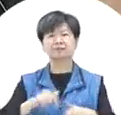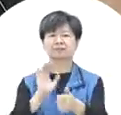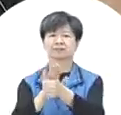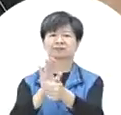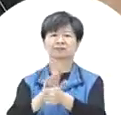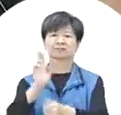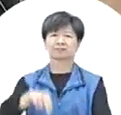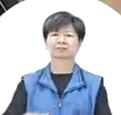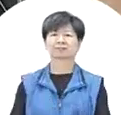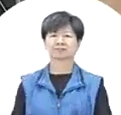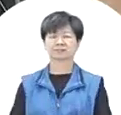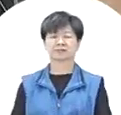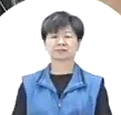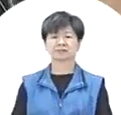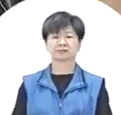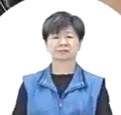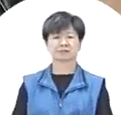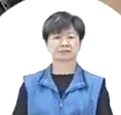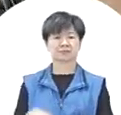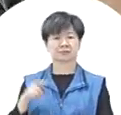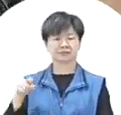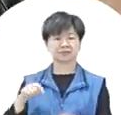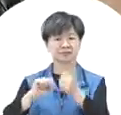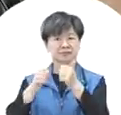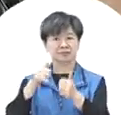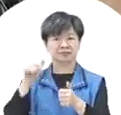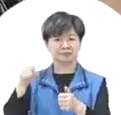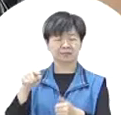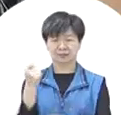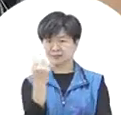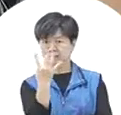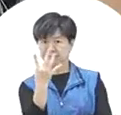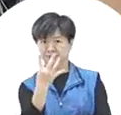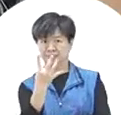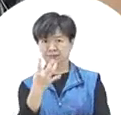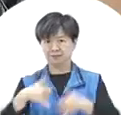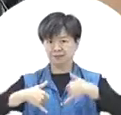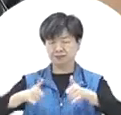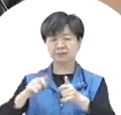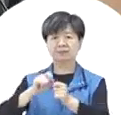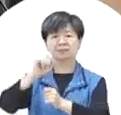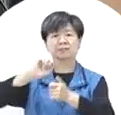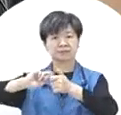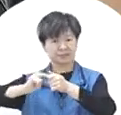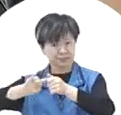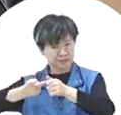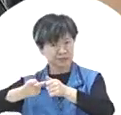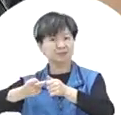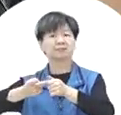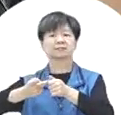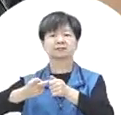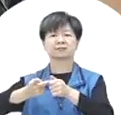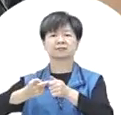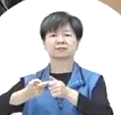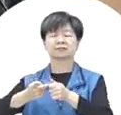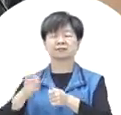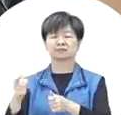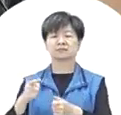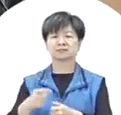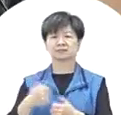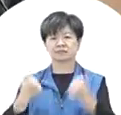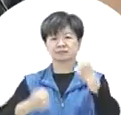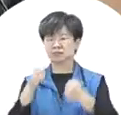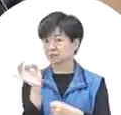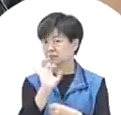位， 他们家哦，他们家四条线从永和，然后新巴士不用钱的，